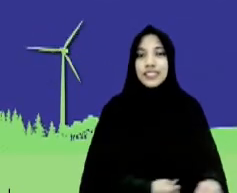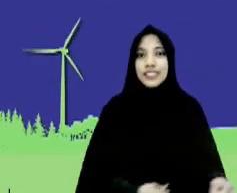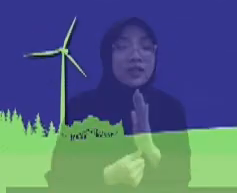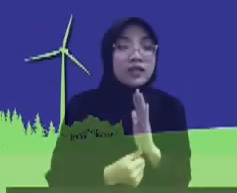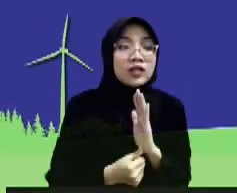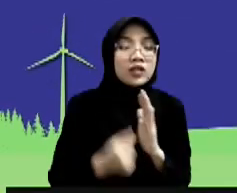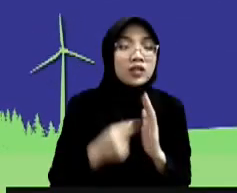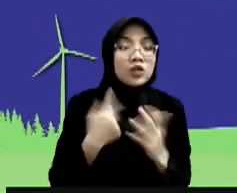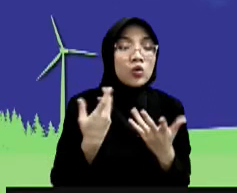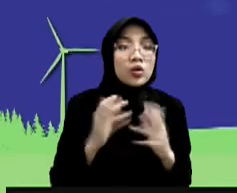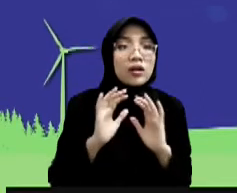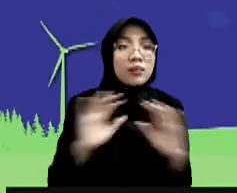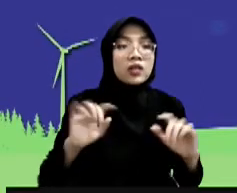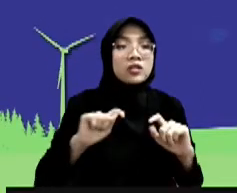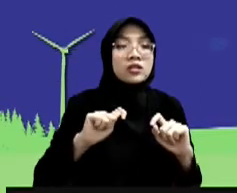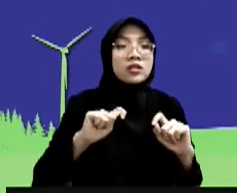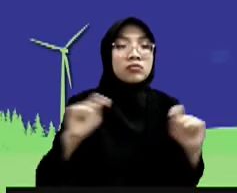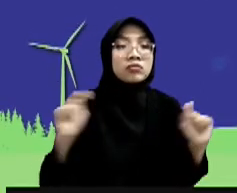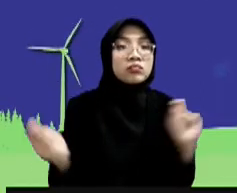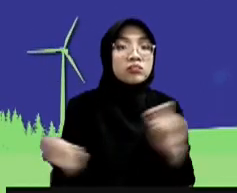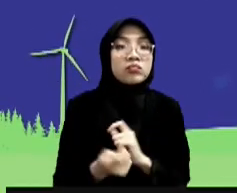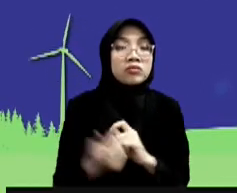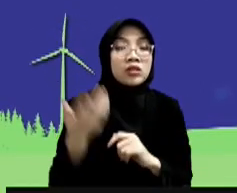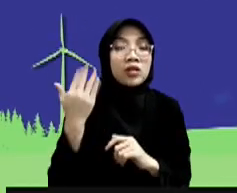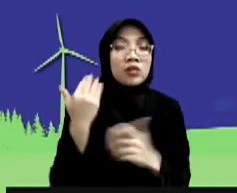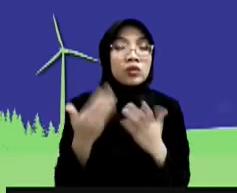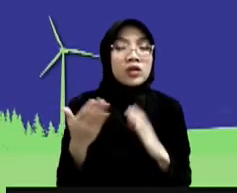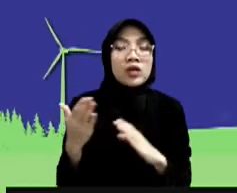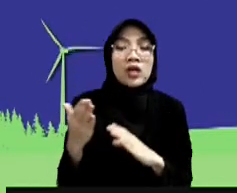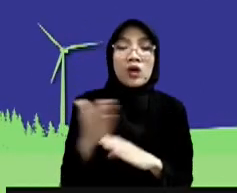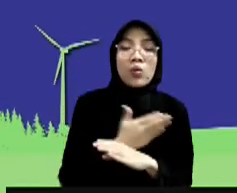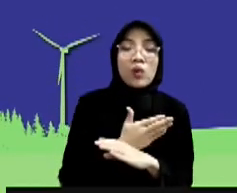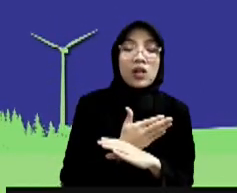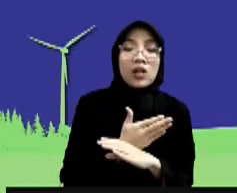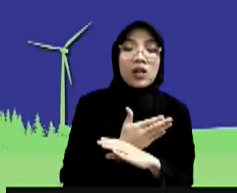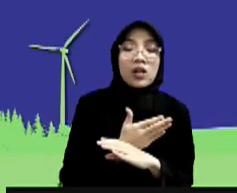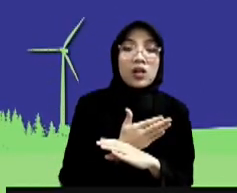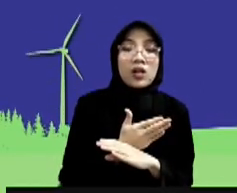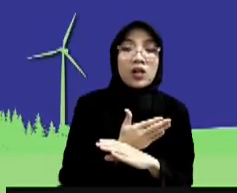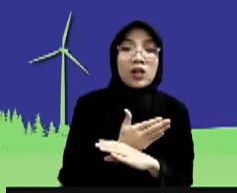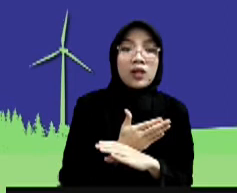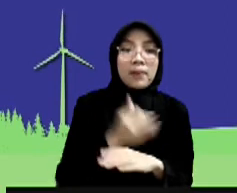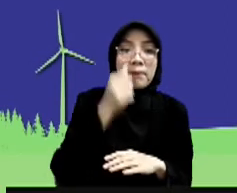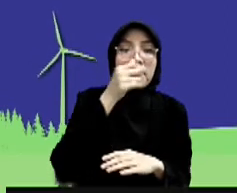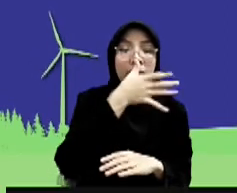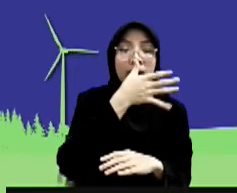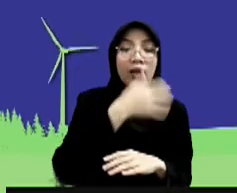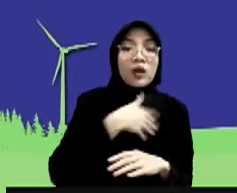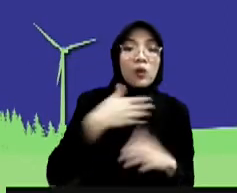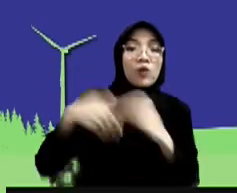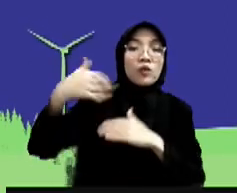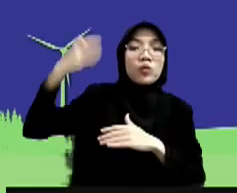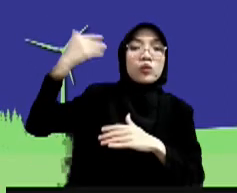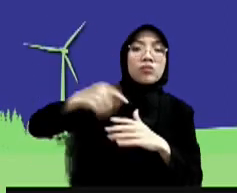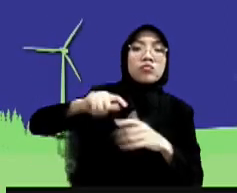banyak shifting ya yang tadinya misalnya very much conventional banking but that was a long time ago